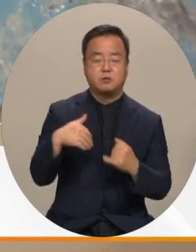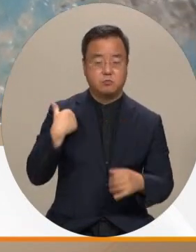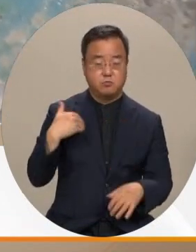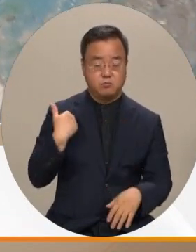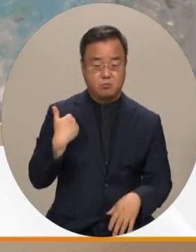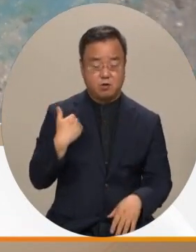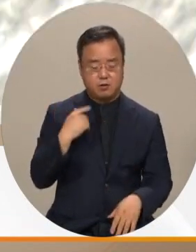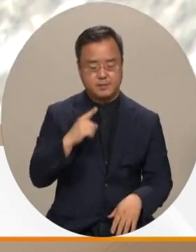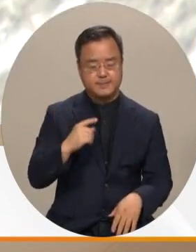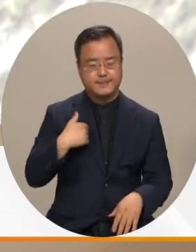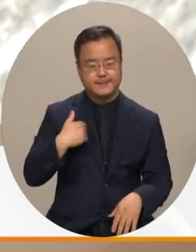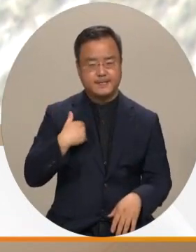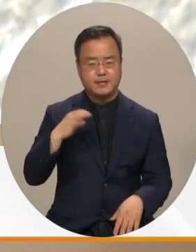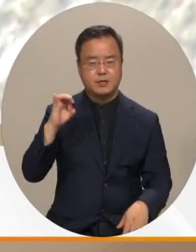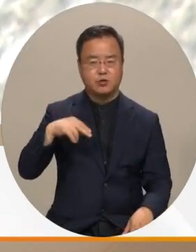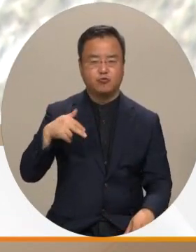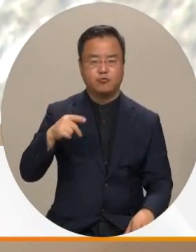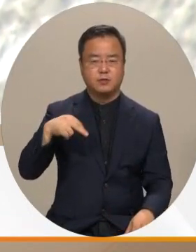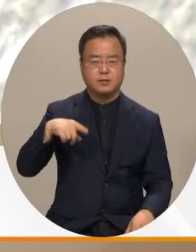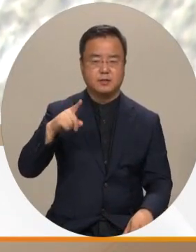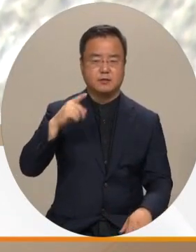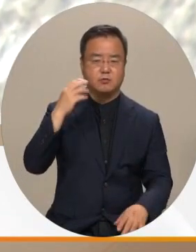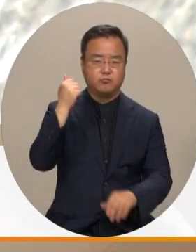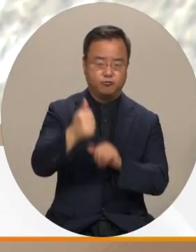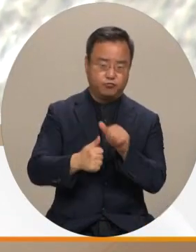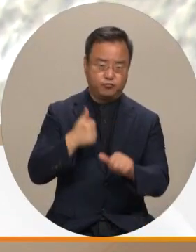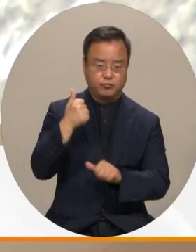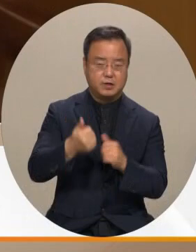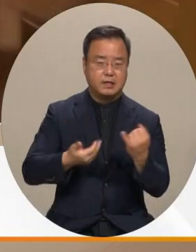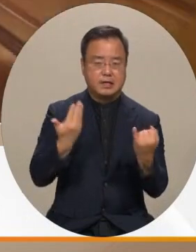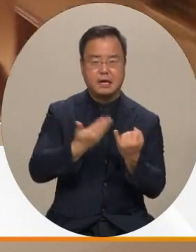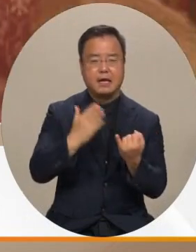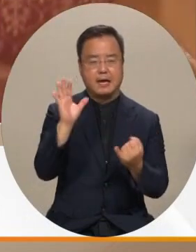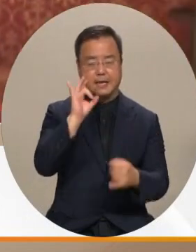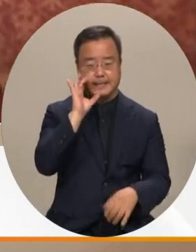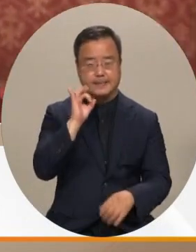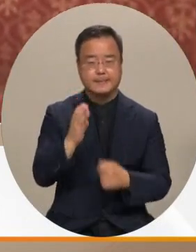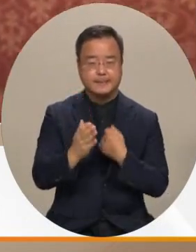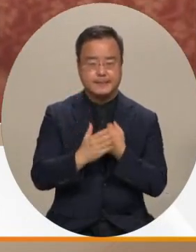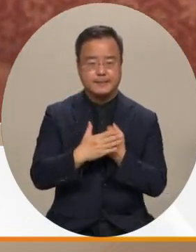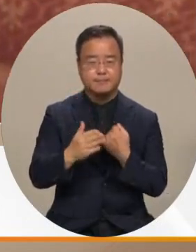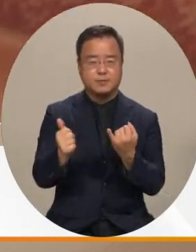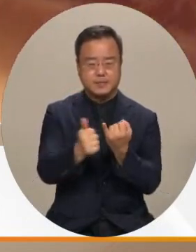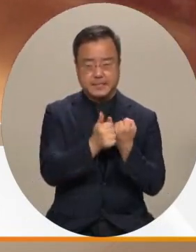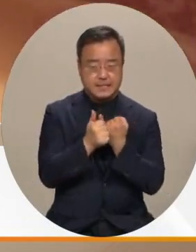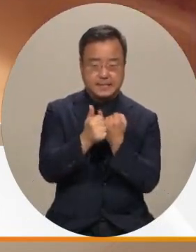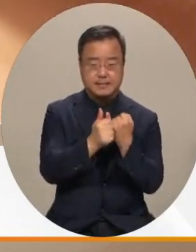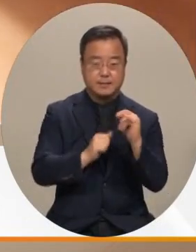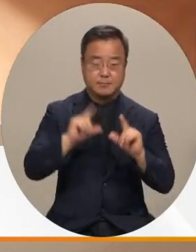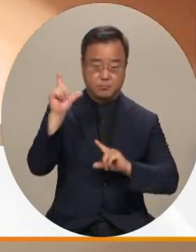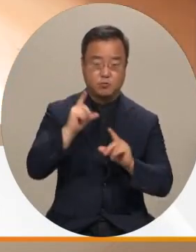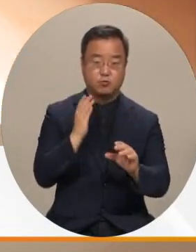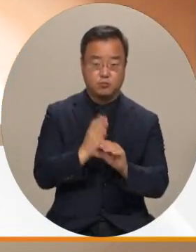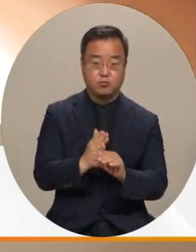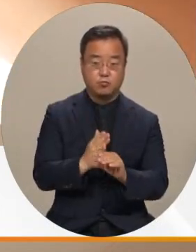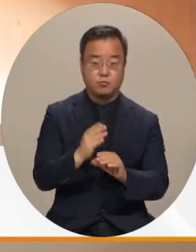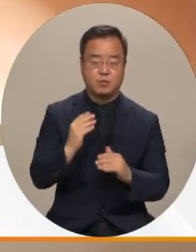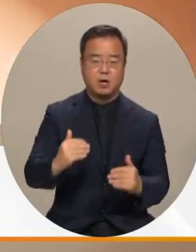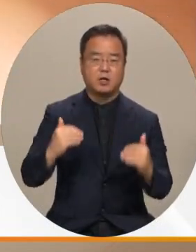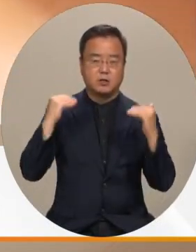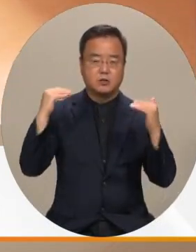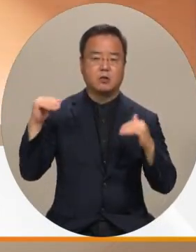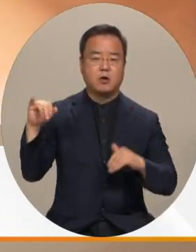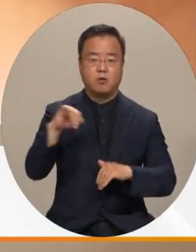자기의 유전자가 후대로 전달되는 보장이 없기 때문에 이런 생활 그 패턴을 보이고 있습니다 그리고 러버 같은 경우는 성충이